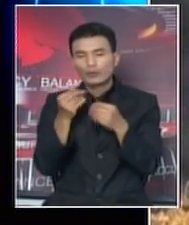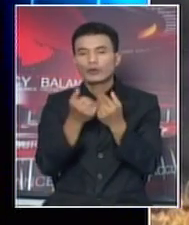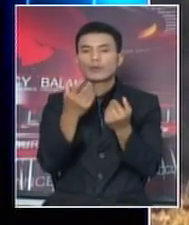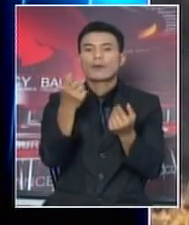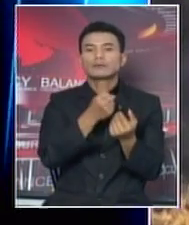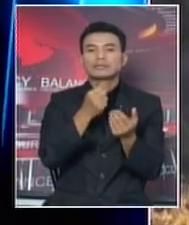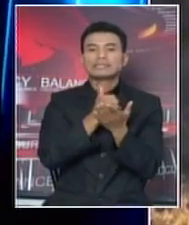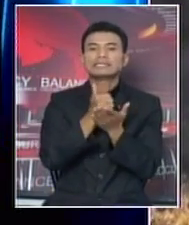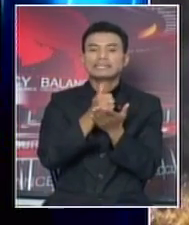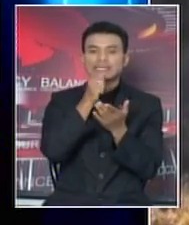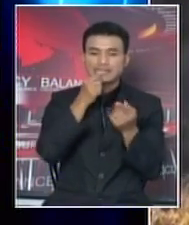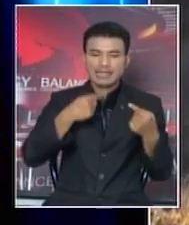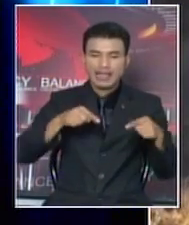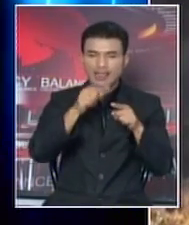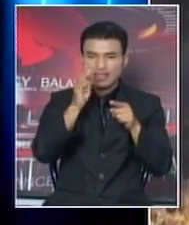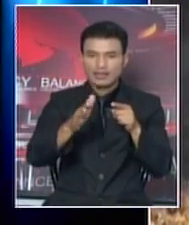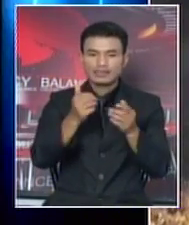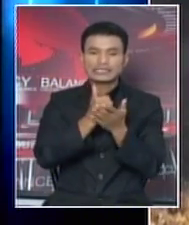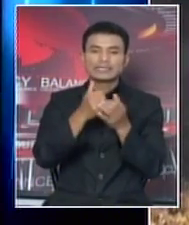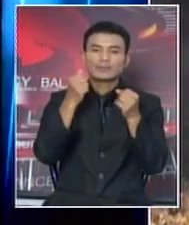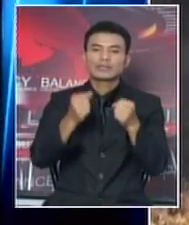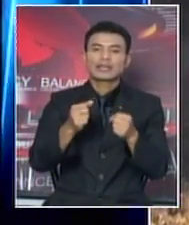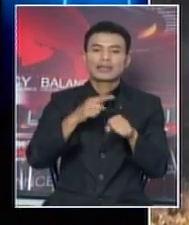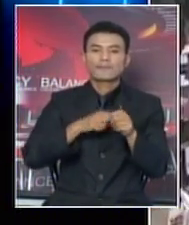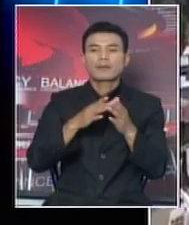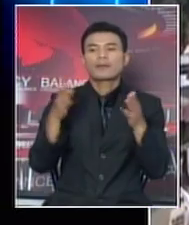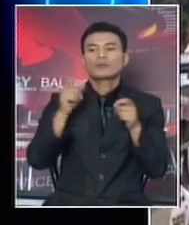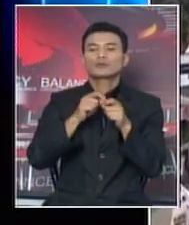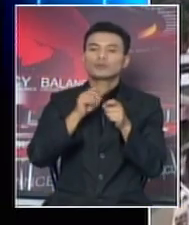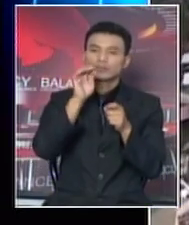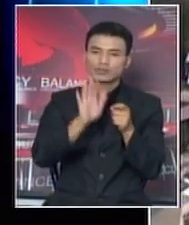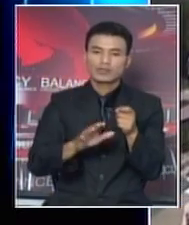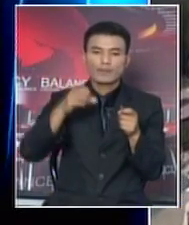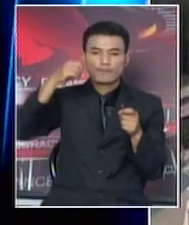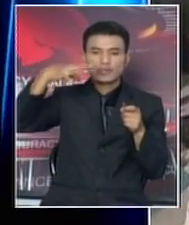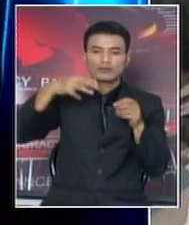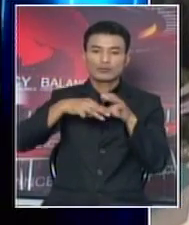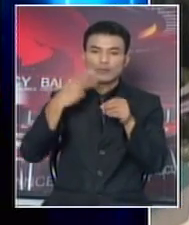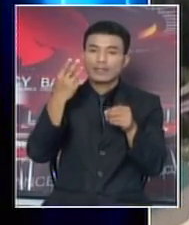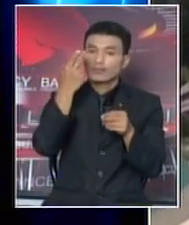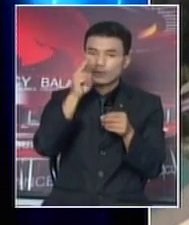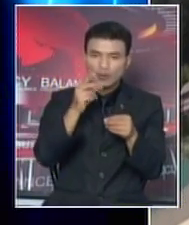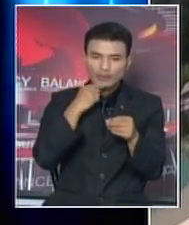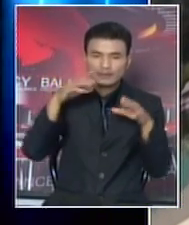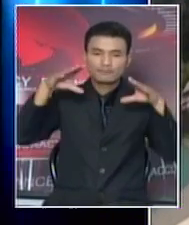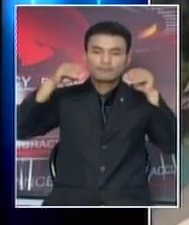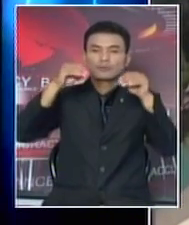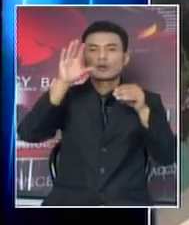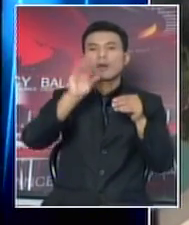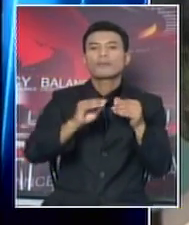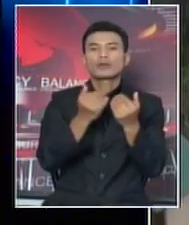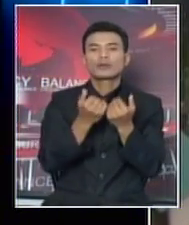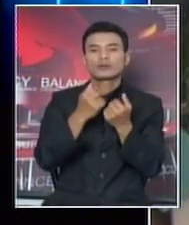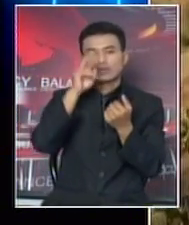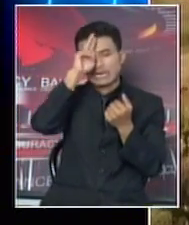भने जिरी तालले पर्यटकहरूको जिरी बसाइलाई लम्ब्याउनेछ। साथै विद्युत उत्पादन गर्न सकियो भने लोड सेडिङ कम गराउन राज्यलाई